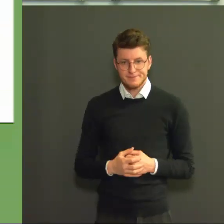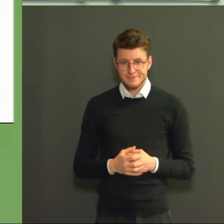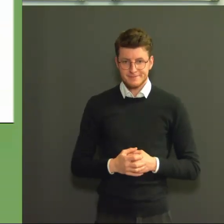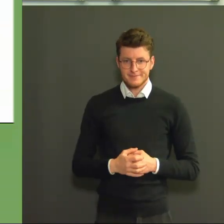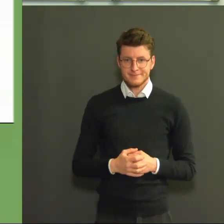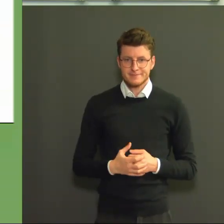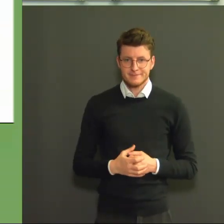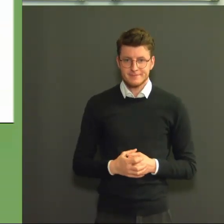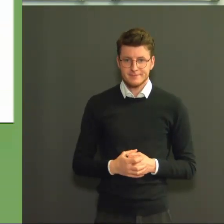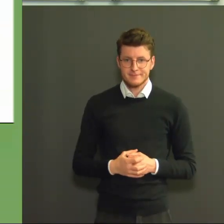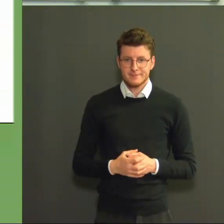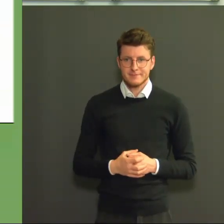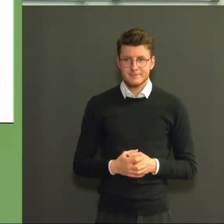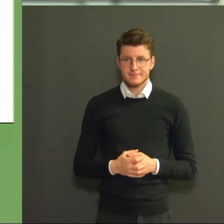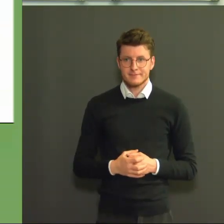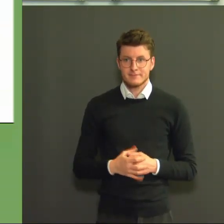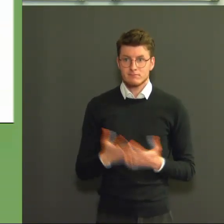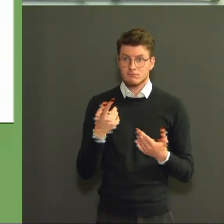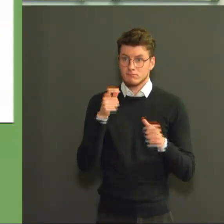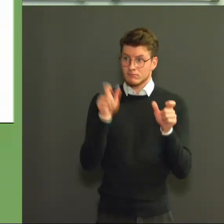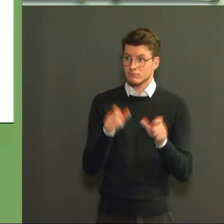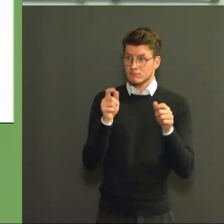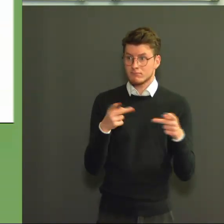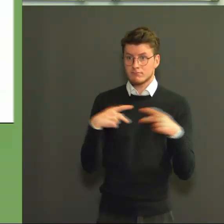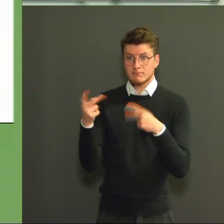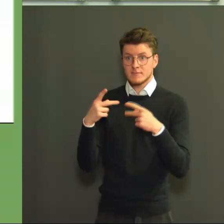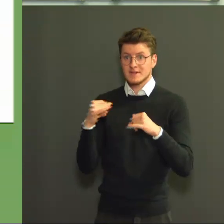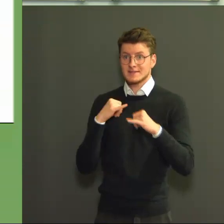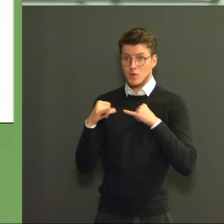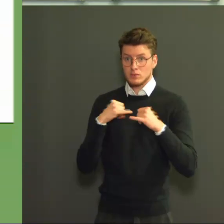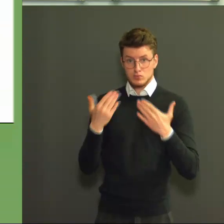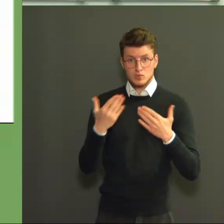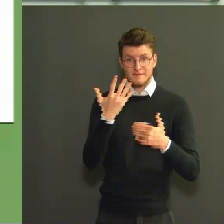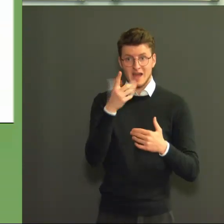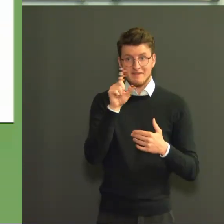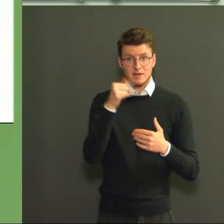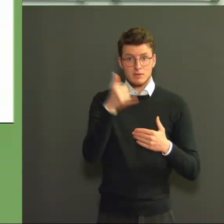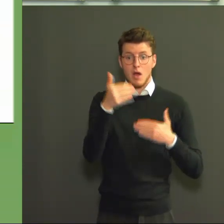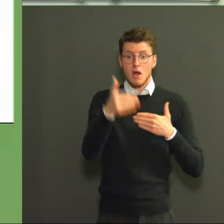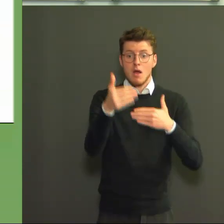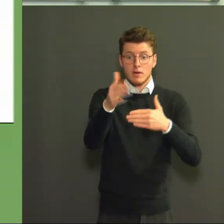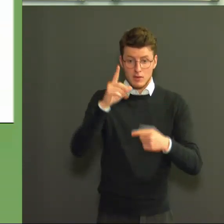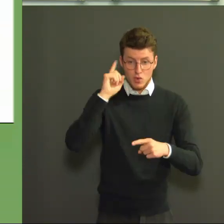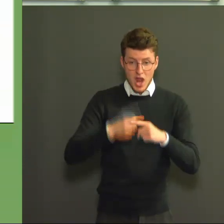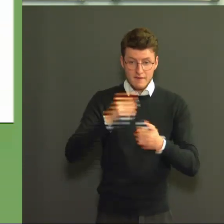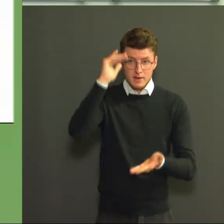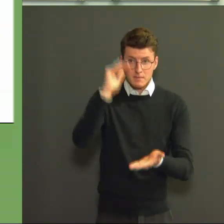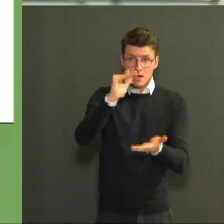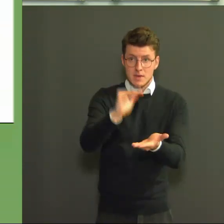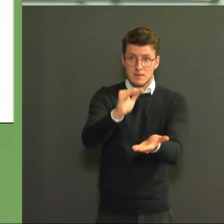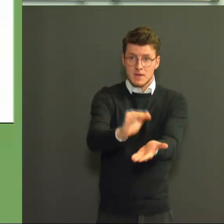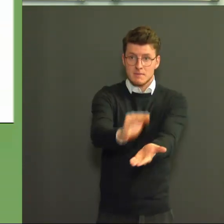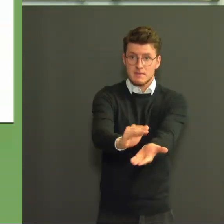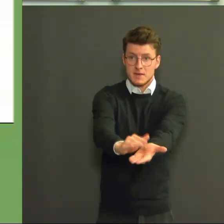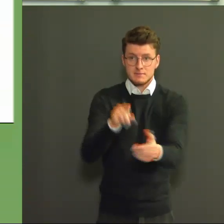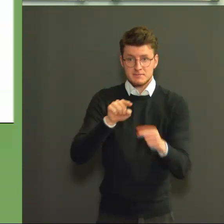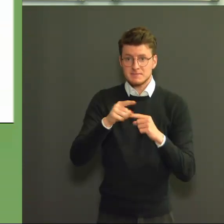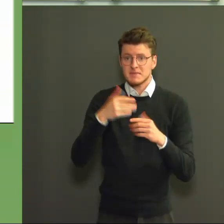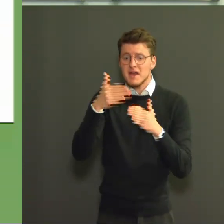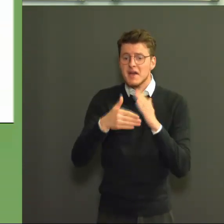De ziekenhuisopnames halveren hiermee om de 15 dagen, waardoor we al tegen het einde van deze week onder